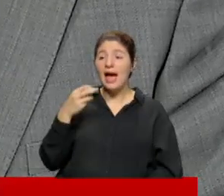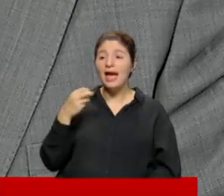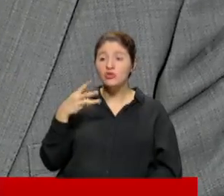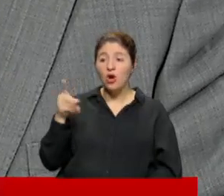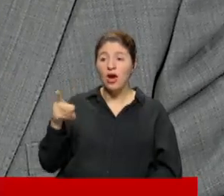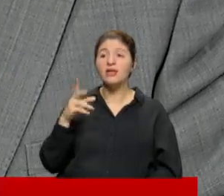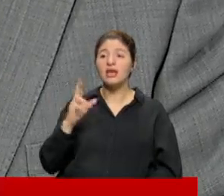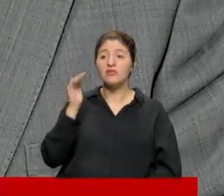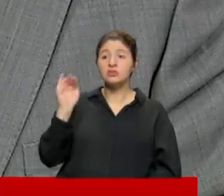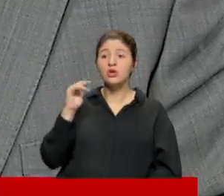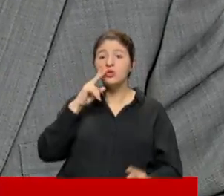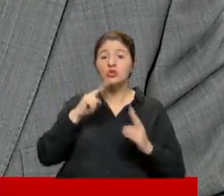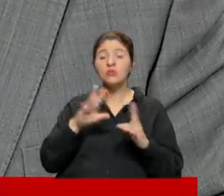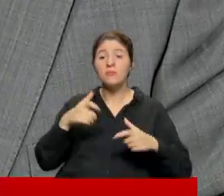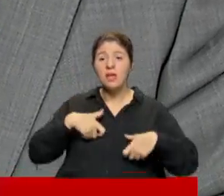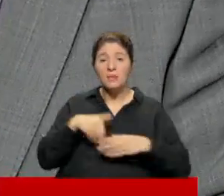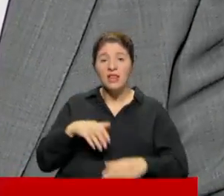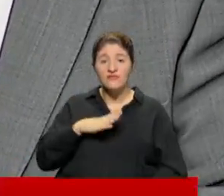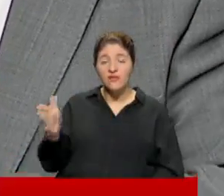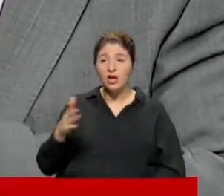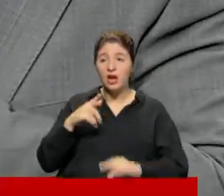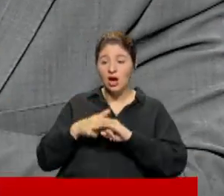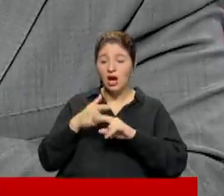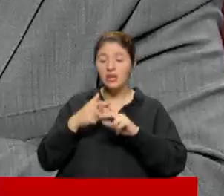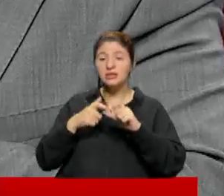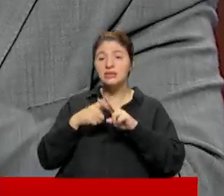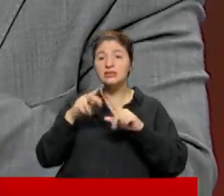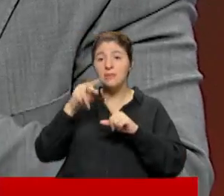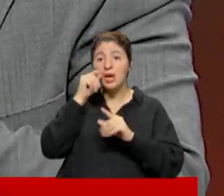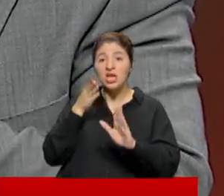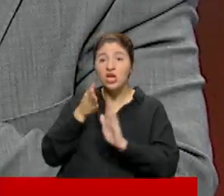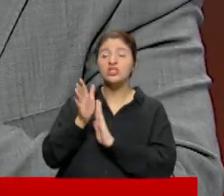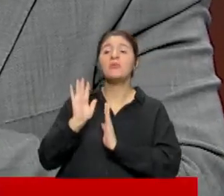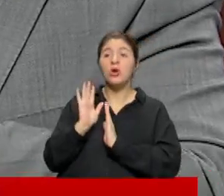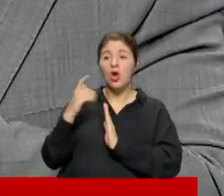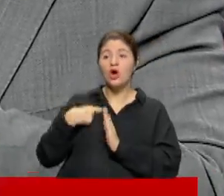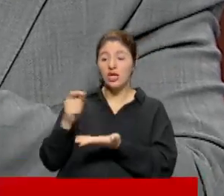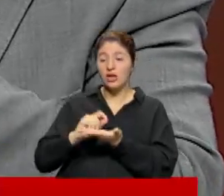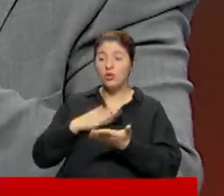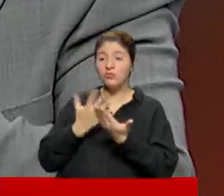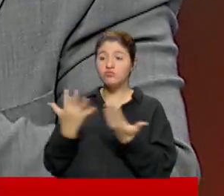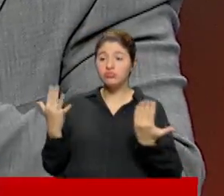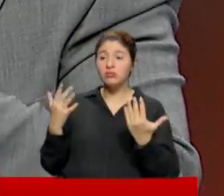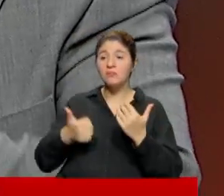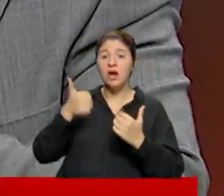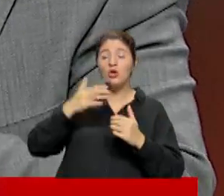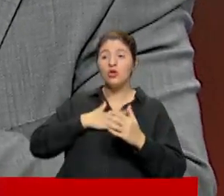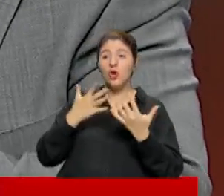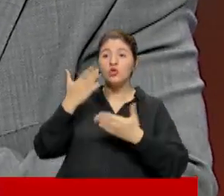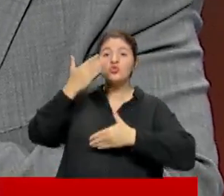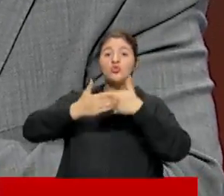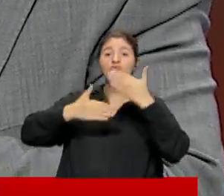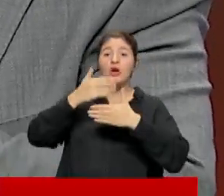Erdoğan'la randevu isteyip görüşemeyen vekil var Hasan Doğan'ı geçemiyorlar duvar var özel kalemlerde bakanların özel kalemleri duvar gibi